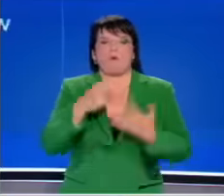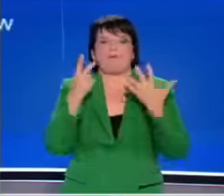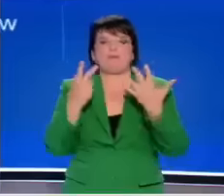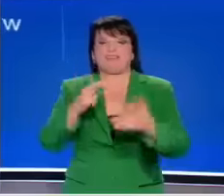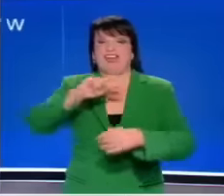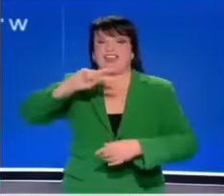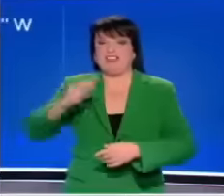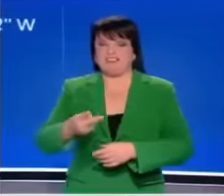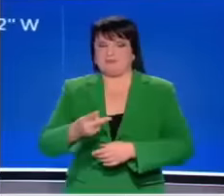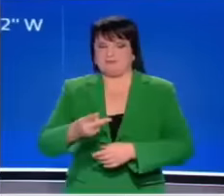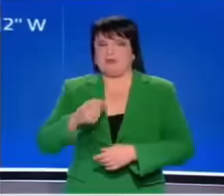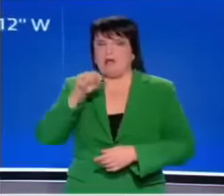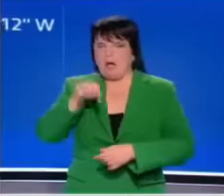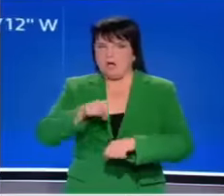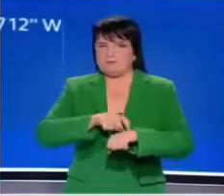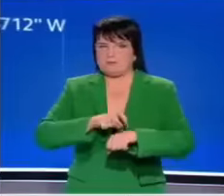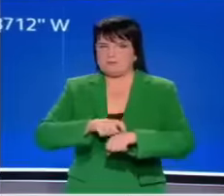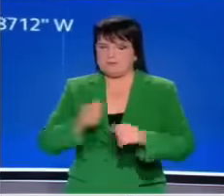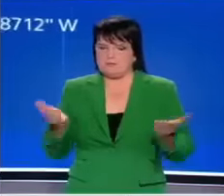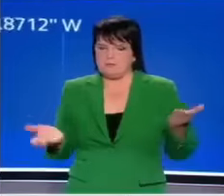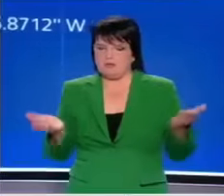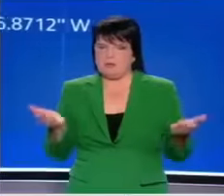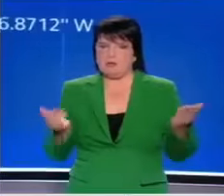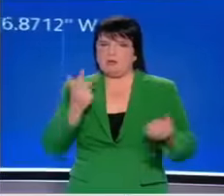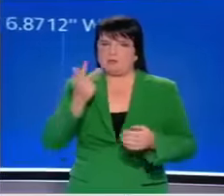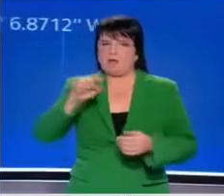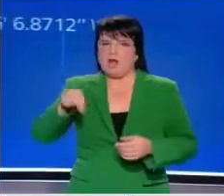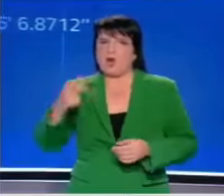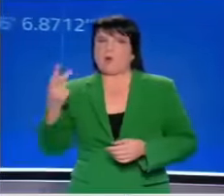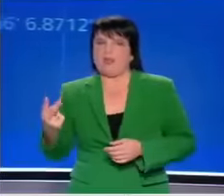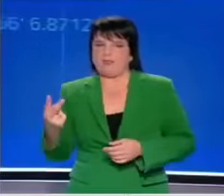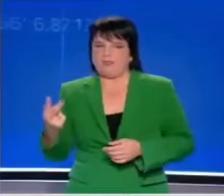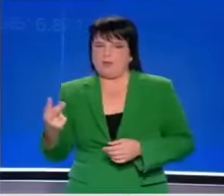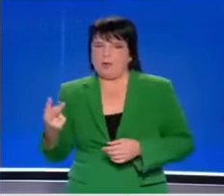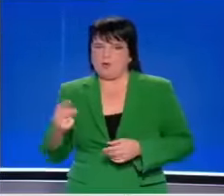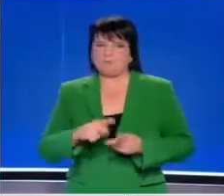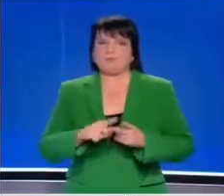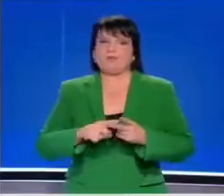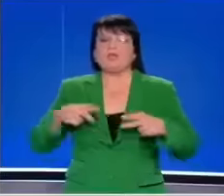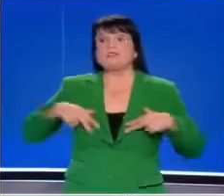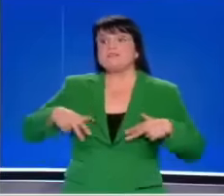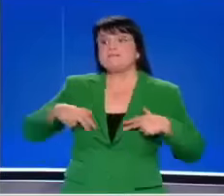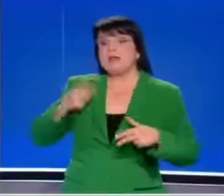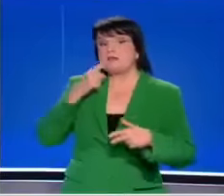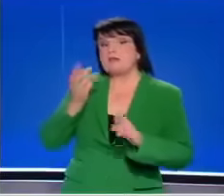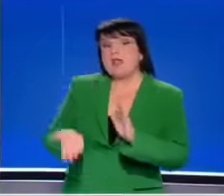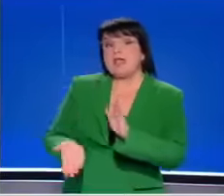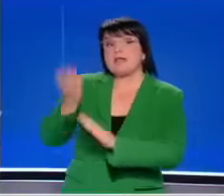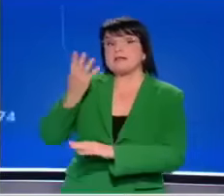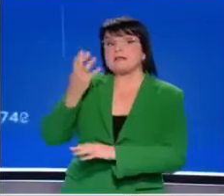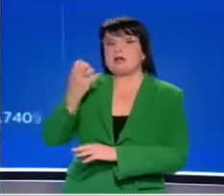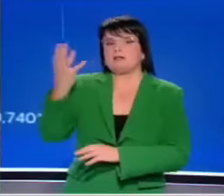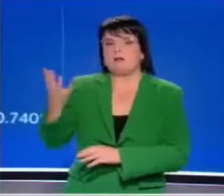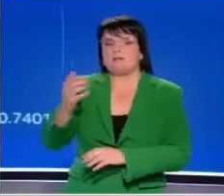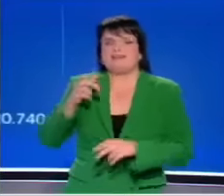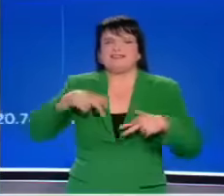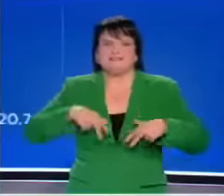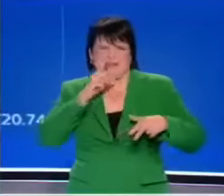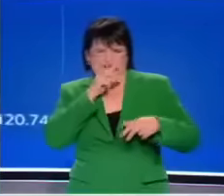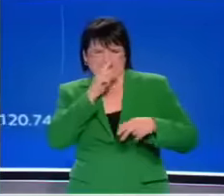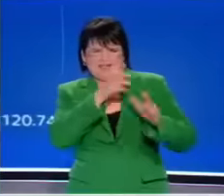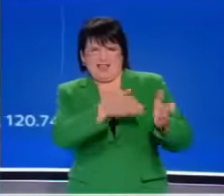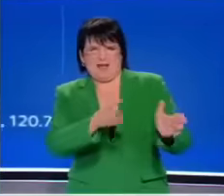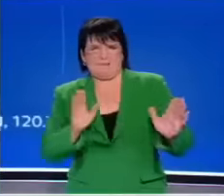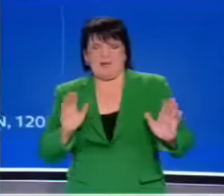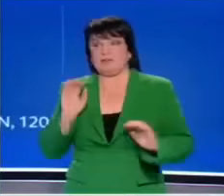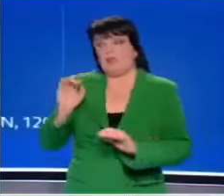δις και εμείς έχουμε αντίβαρα 3,2 δς από την κυβέρνηση λοιπόν λένε 45,8 ήστε με να σας